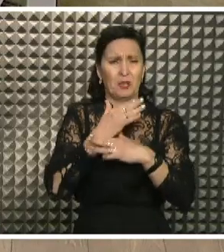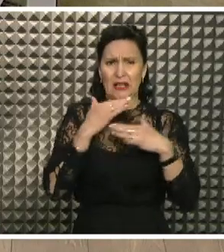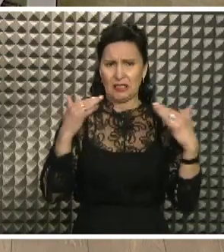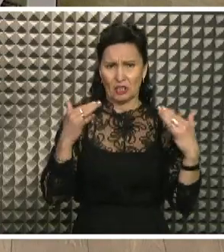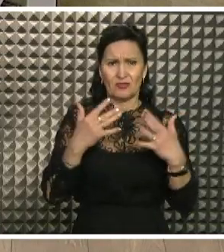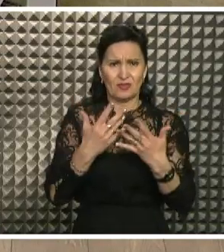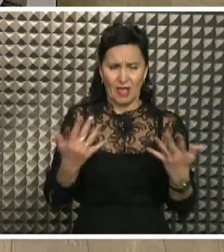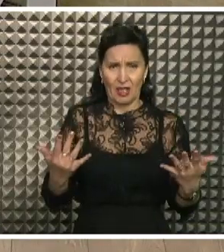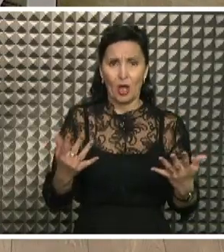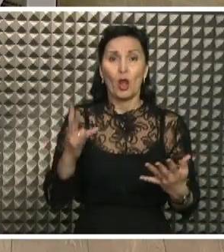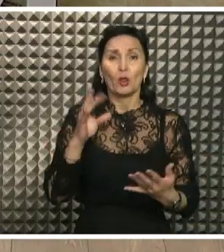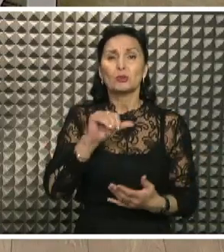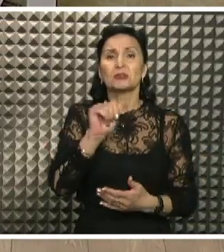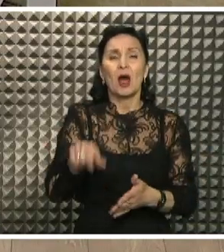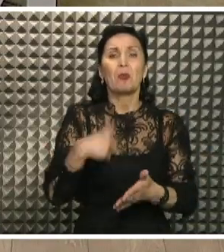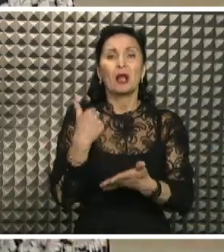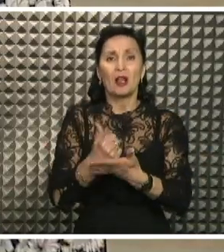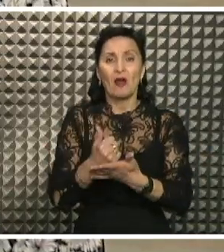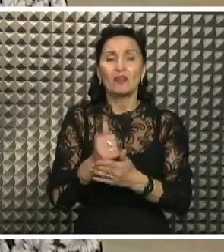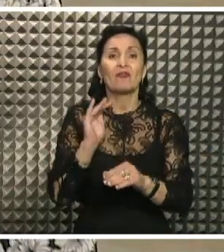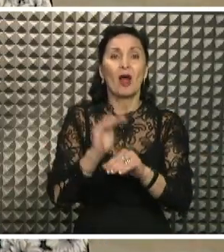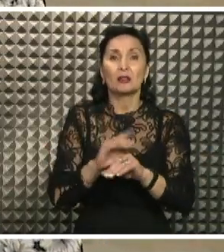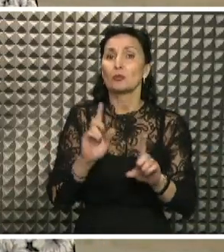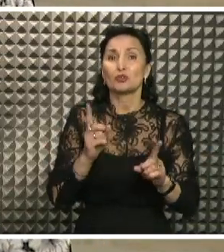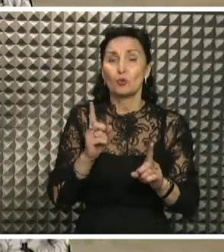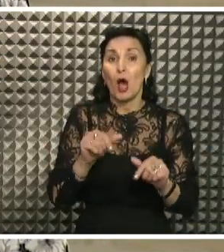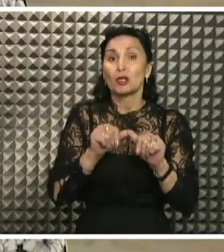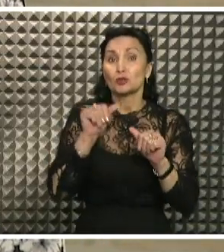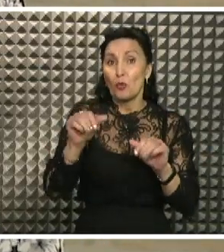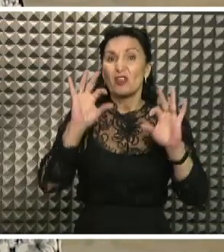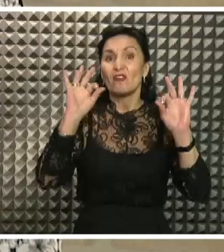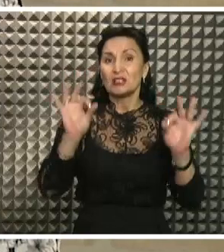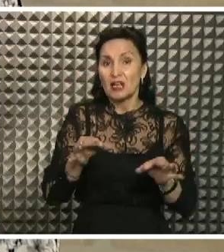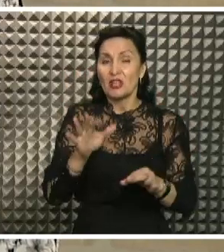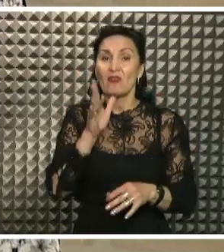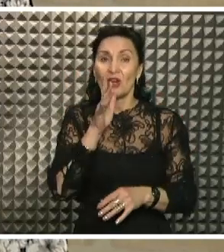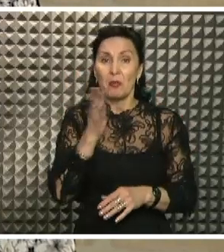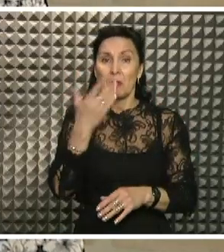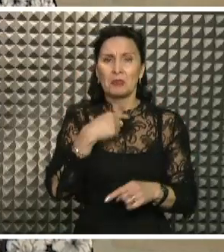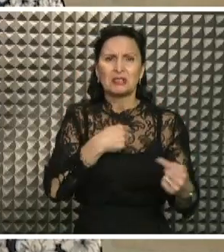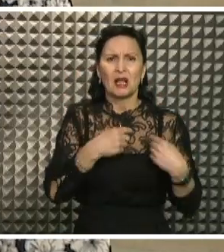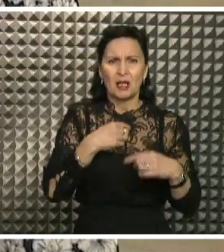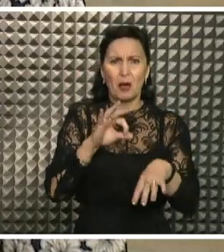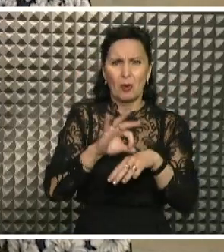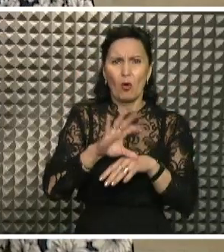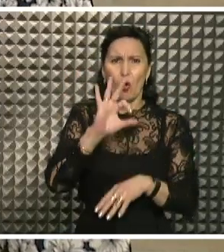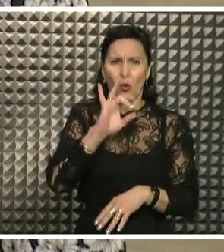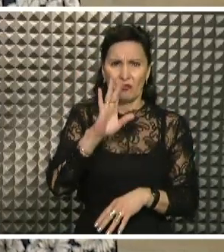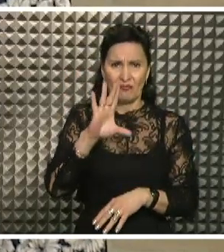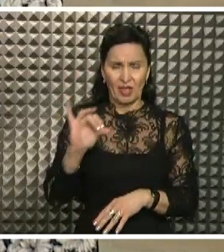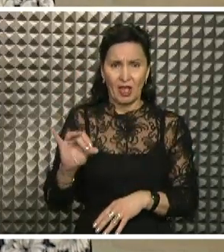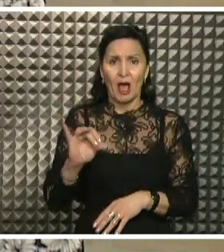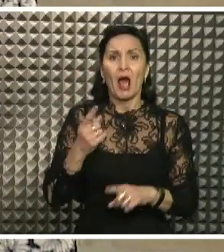То есть факторов всяких предостаточно. Но самый главный фактор, почему особенно в осеннее время мы страдаем респираторными